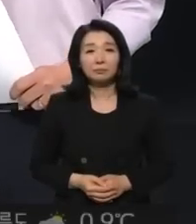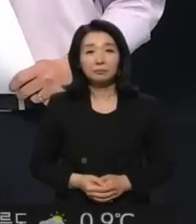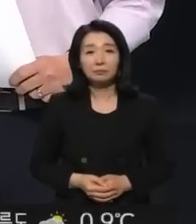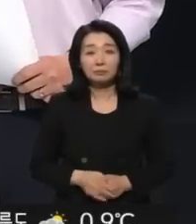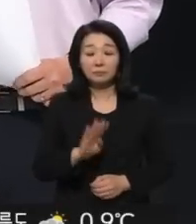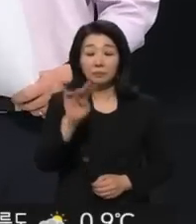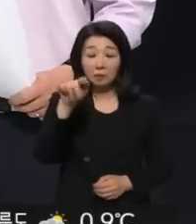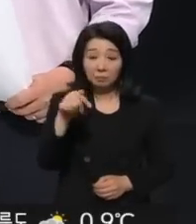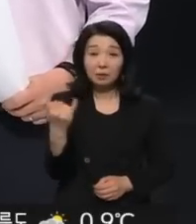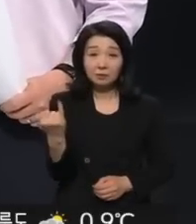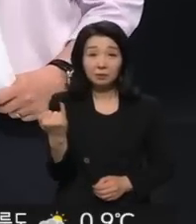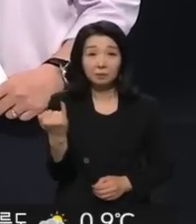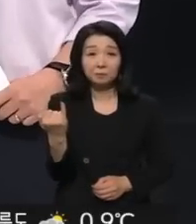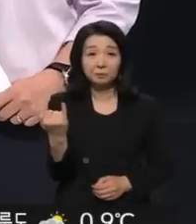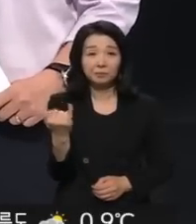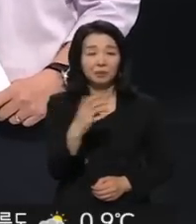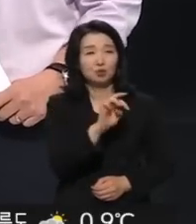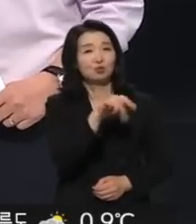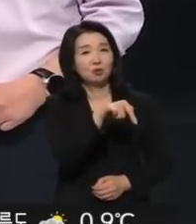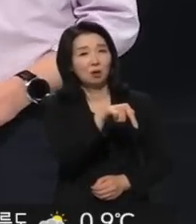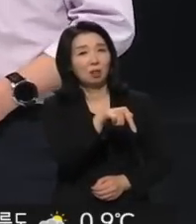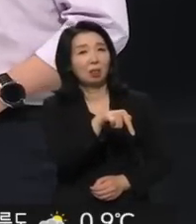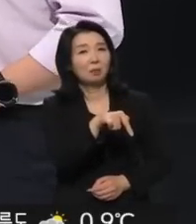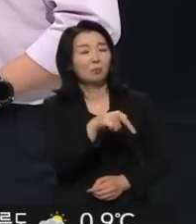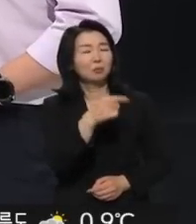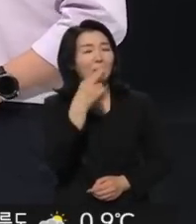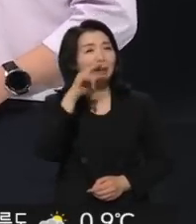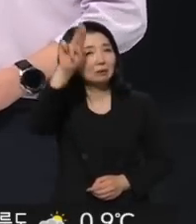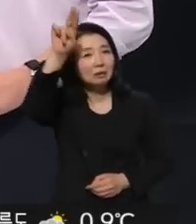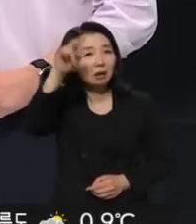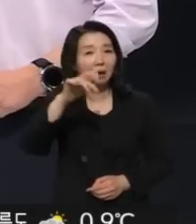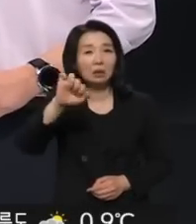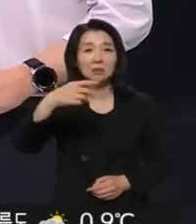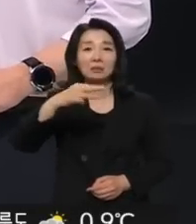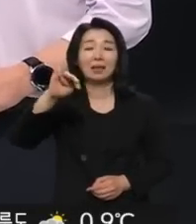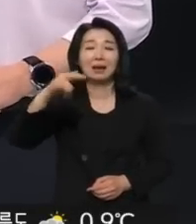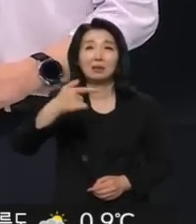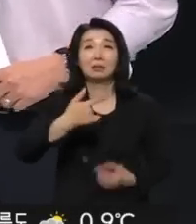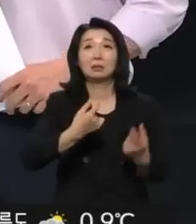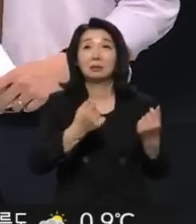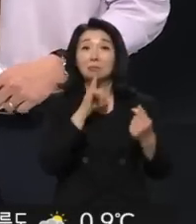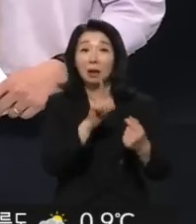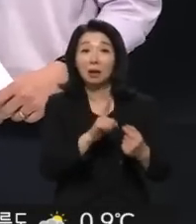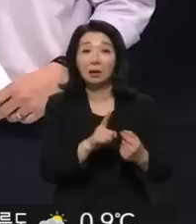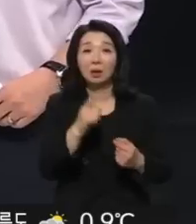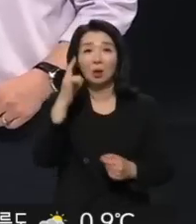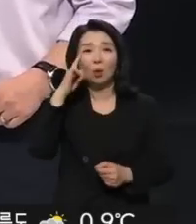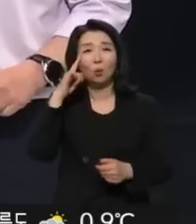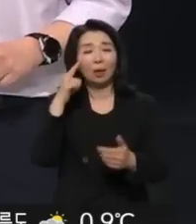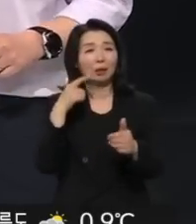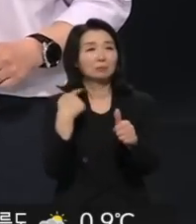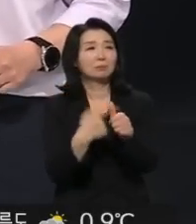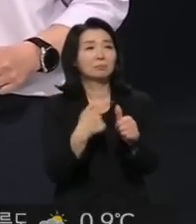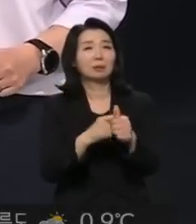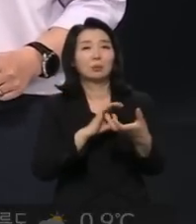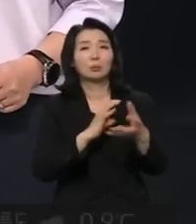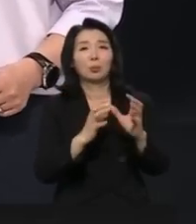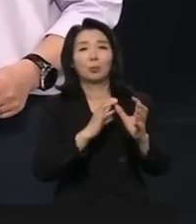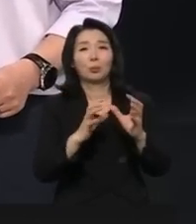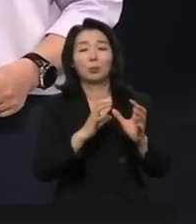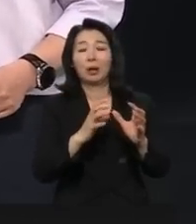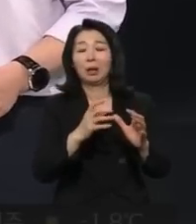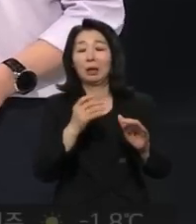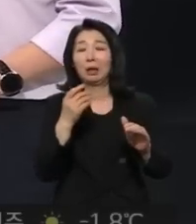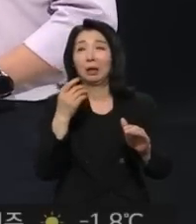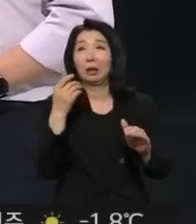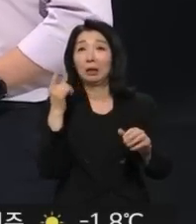박지원 전 비대위원장은 유 전 이사장을 히틀러와 스탈린에 빗댔는데요. 비판적 토론이 이적 행위라는 사고